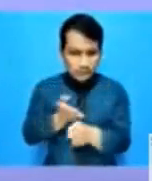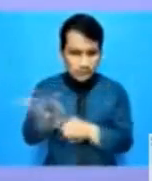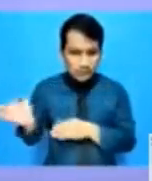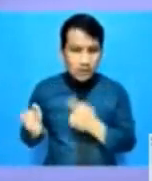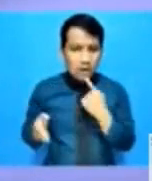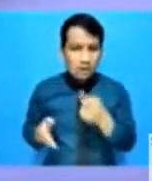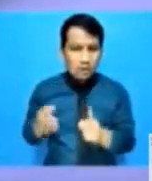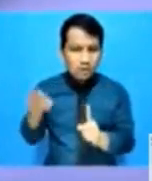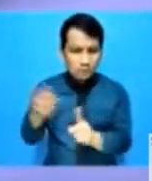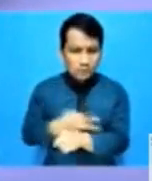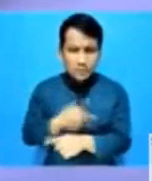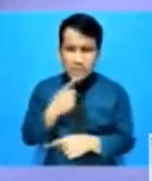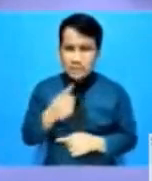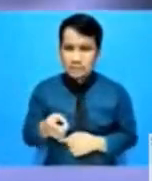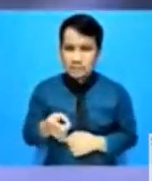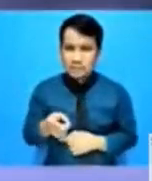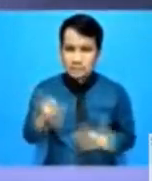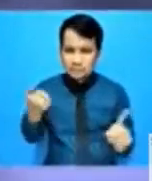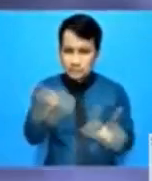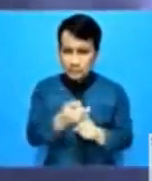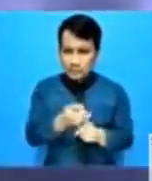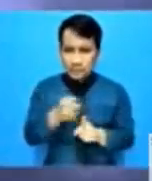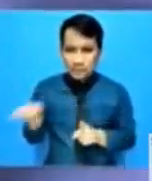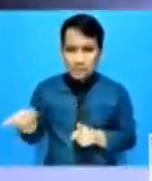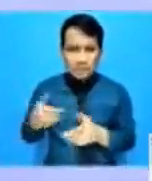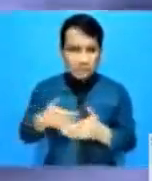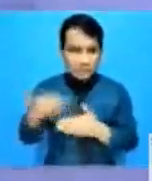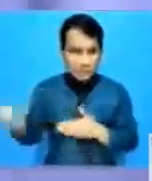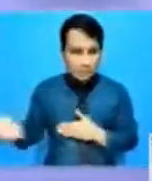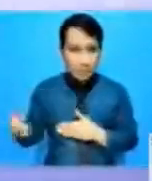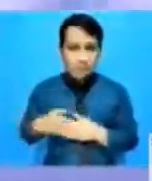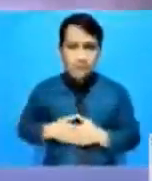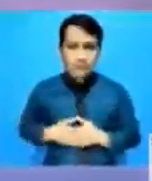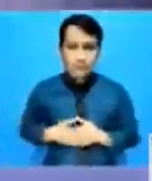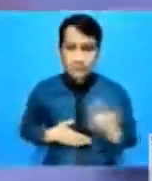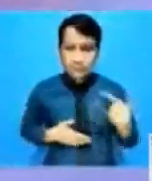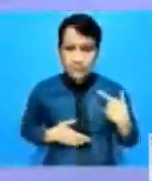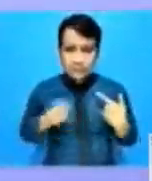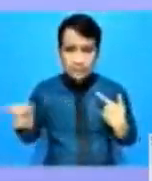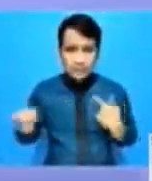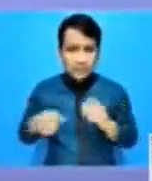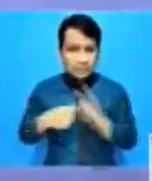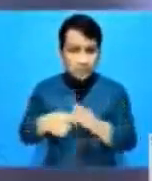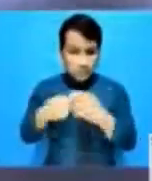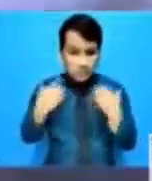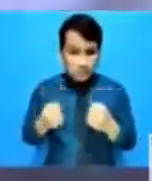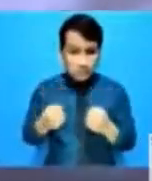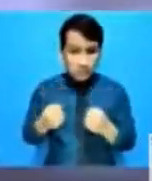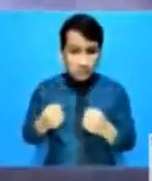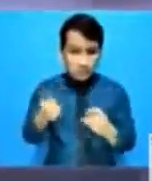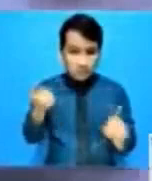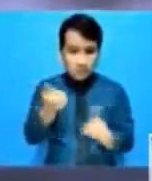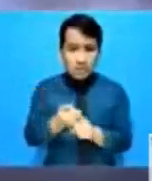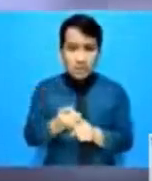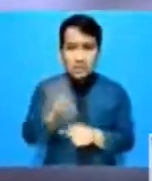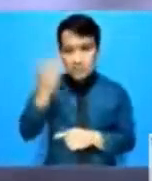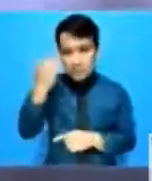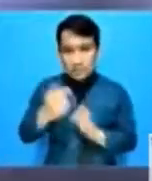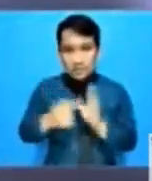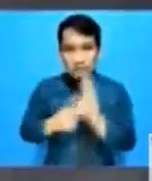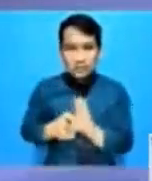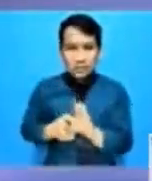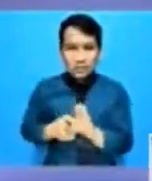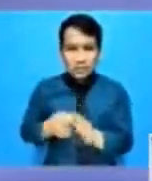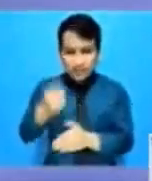biktima ng hit and run, humandusay sa daan. At sa lakas ng pagkakabangga, nahati sa dalawang